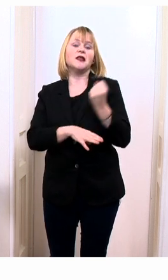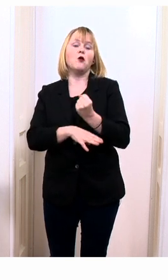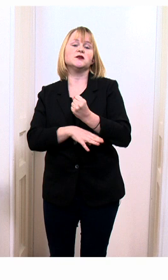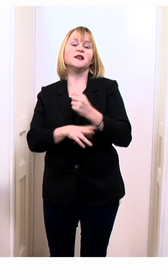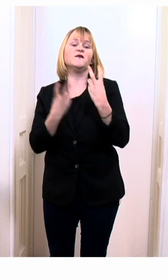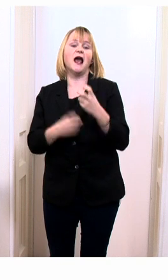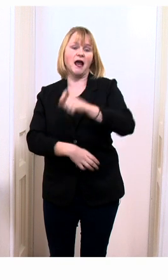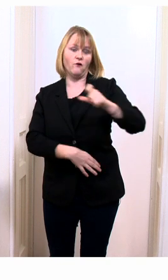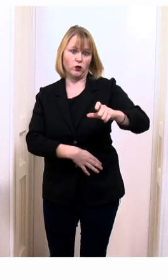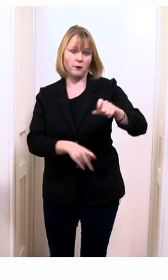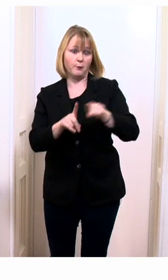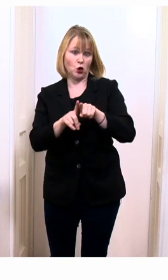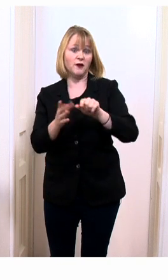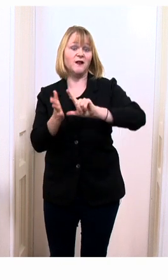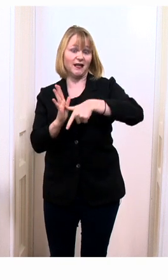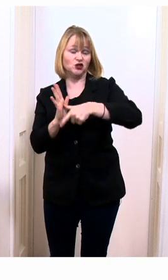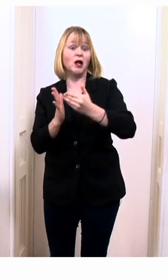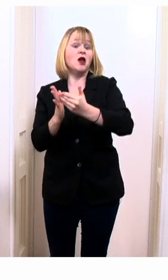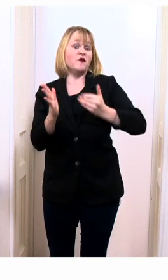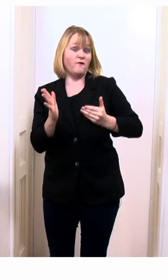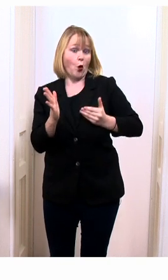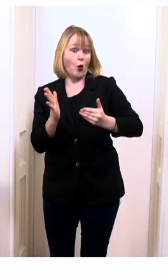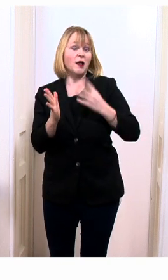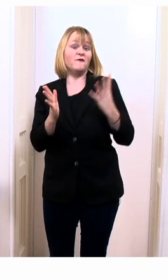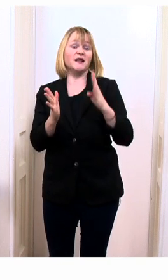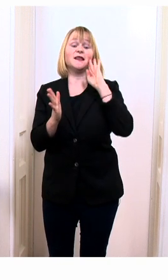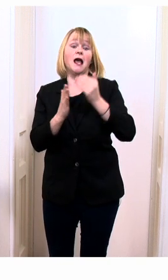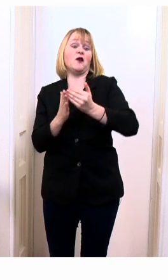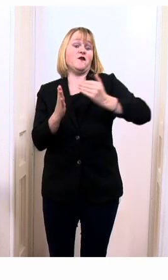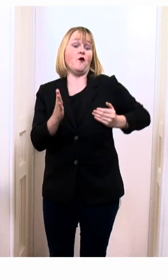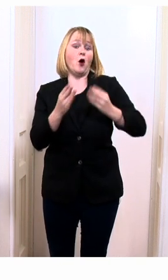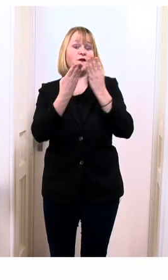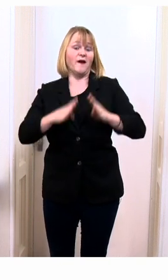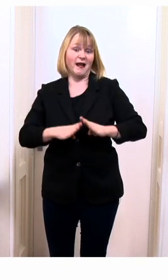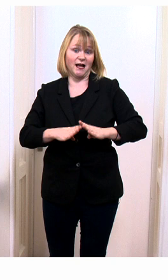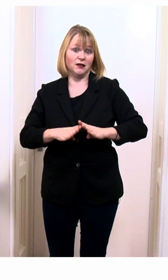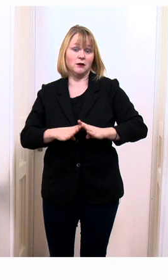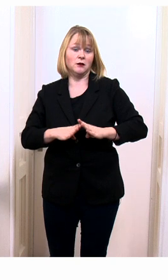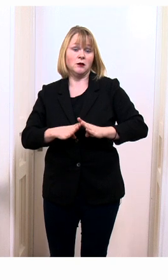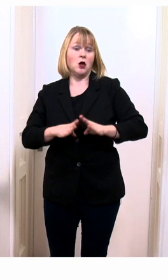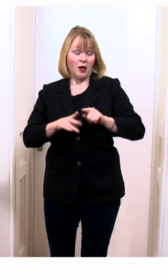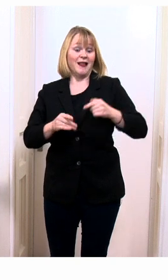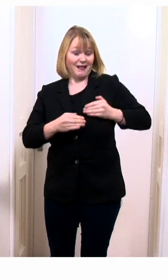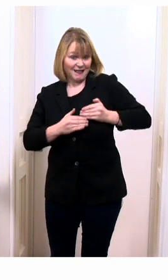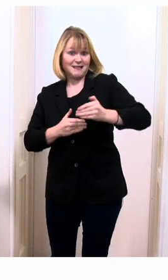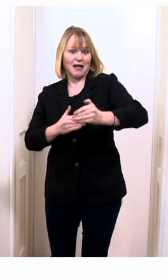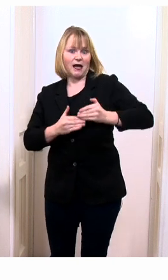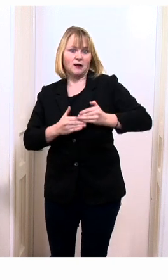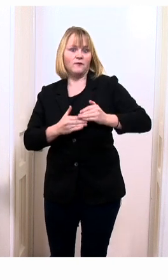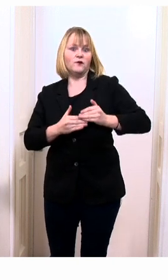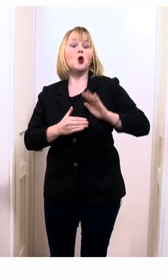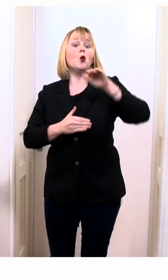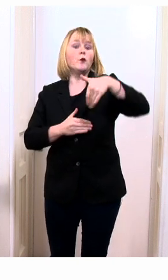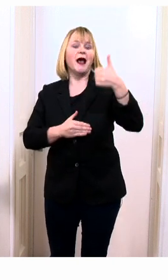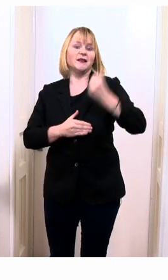den 14 Tagen vor Weihnachten, hochgerechnet auf 100.000 Einwohner, über 1.300 Fälle zu